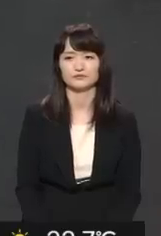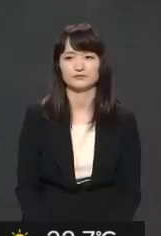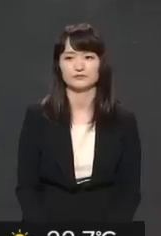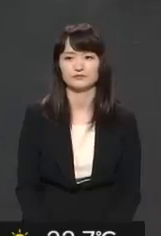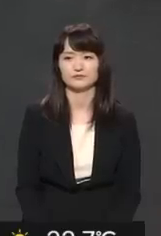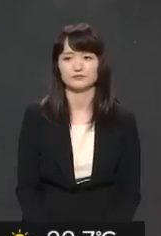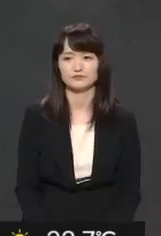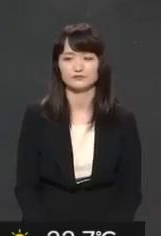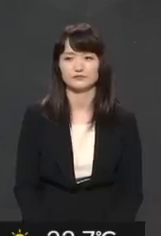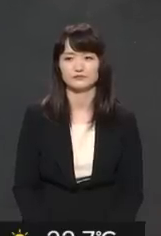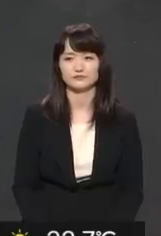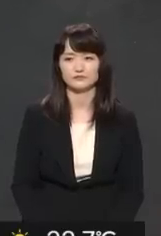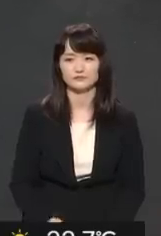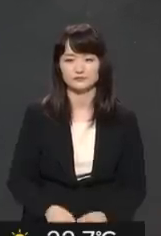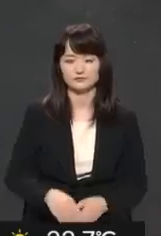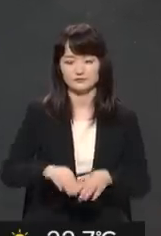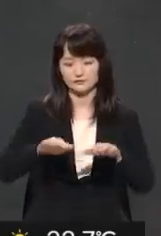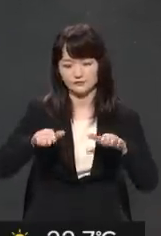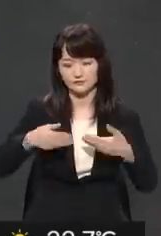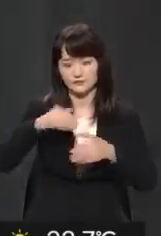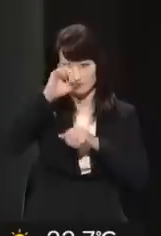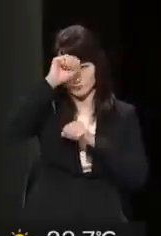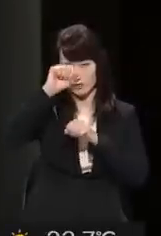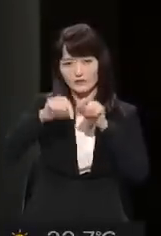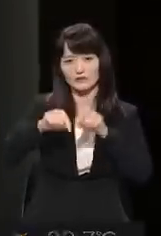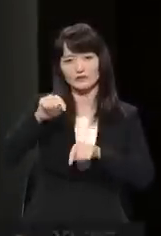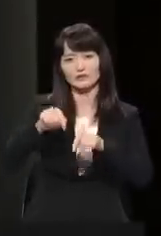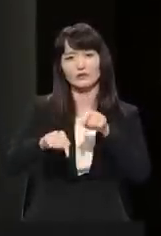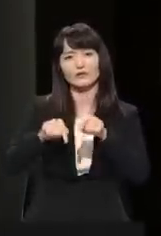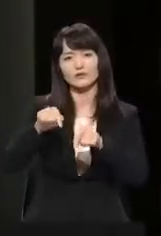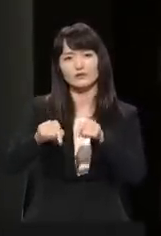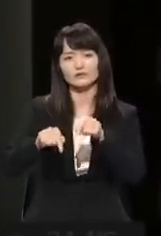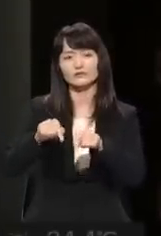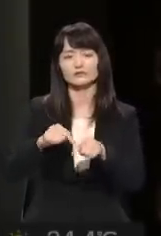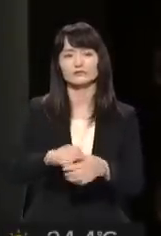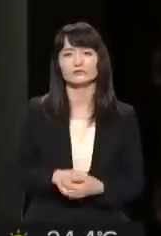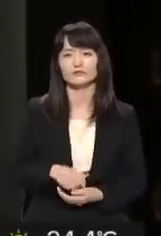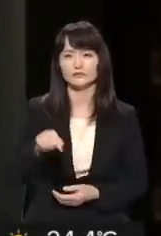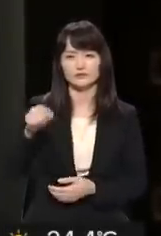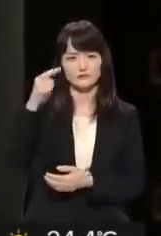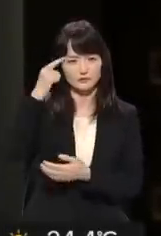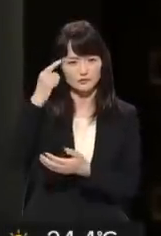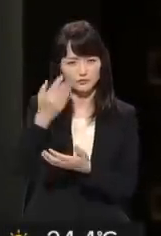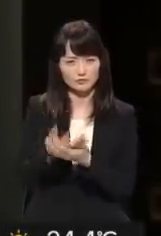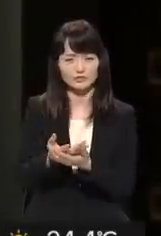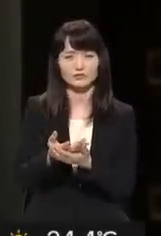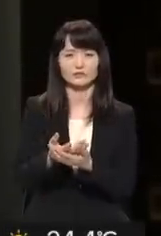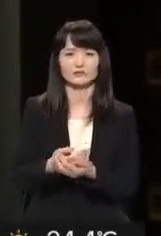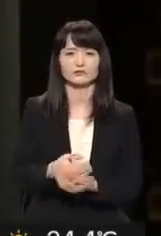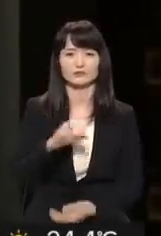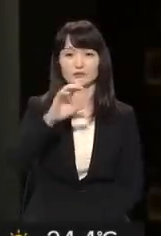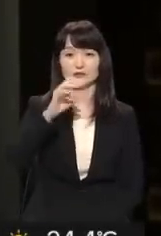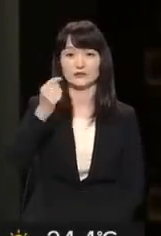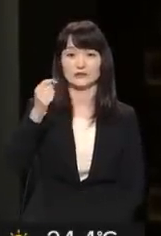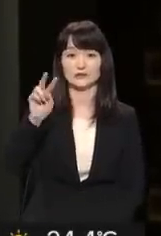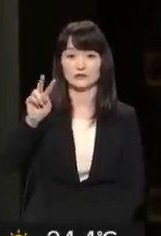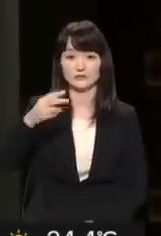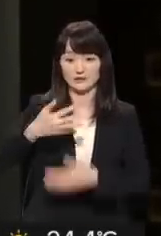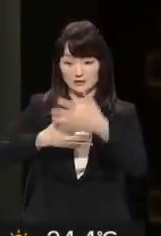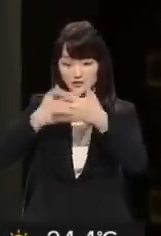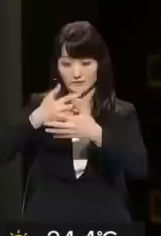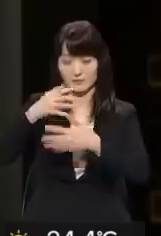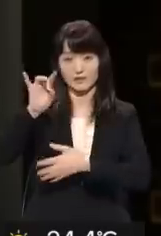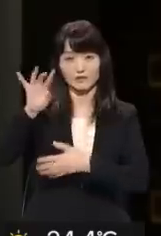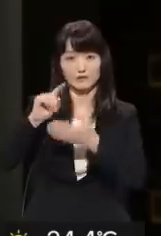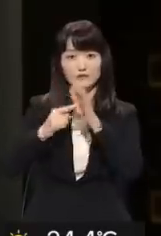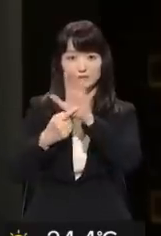가벼운 발걸음입니다. 자, 이게 지금 오늘 또 정말 많은 충격을 주고 있던데 CCTV 영상 하나가 공개가